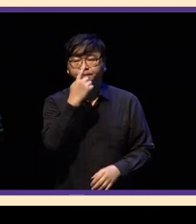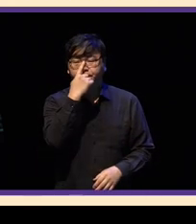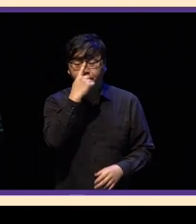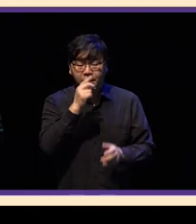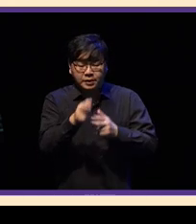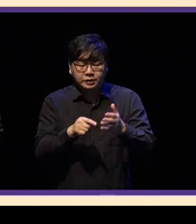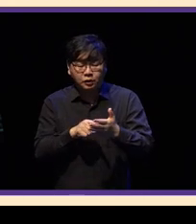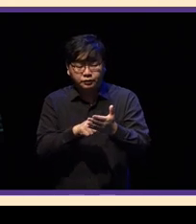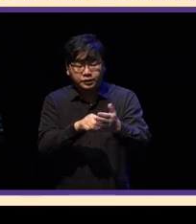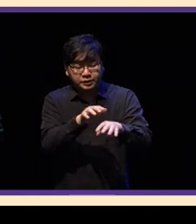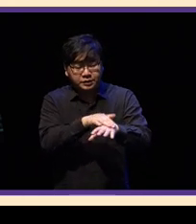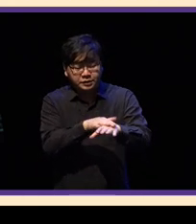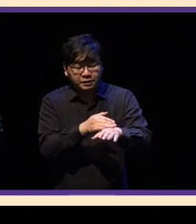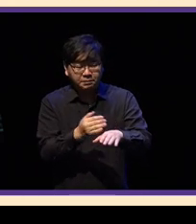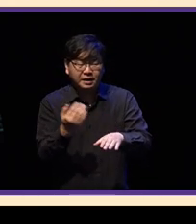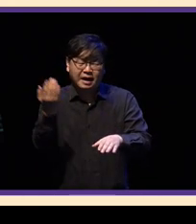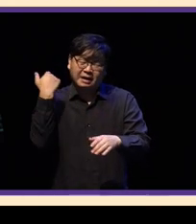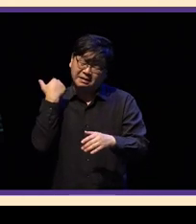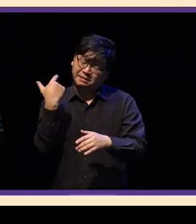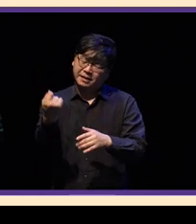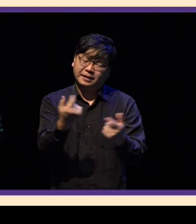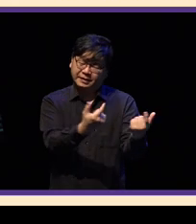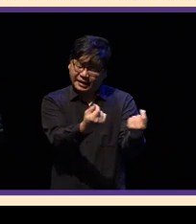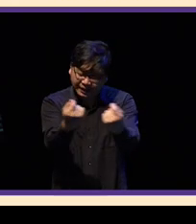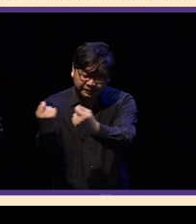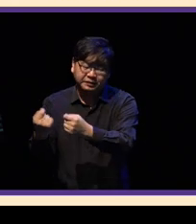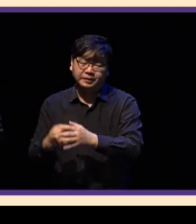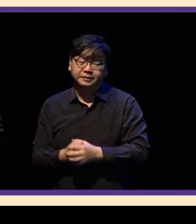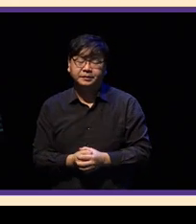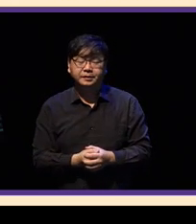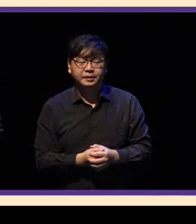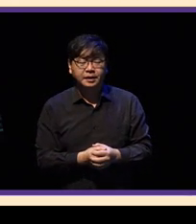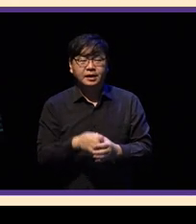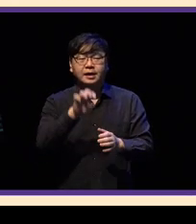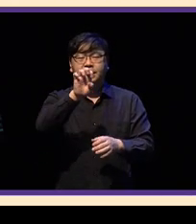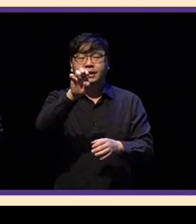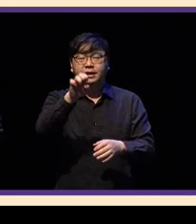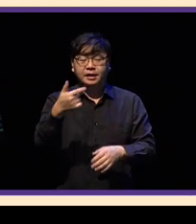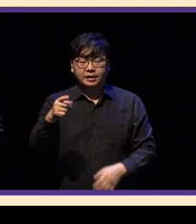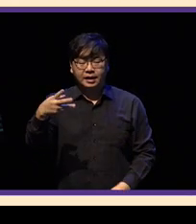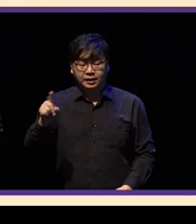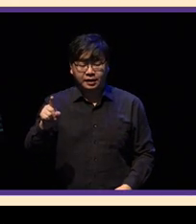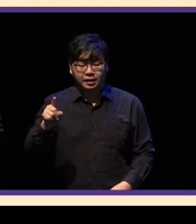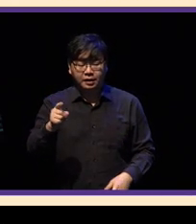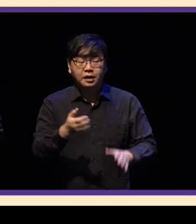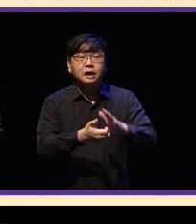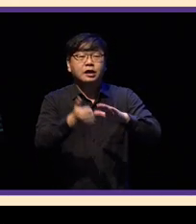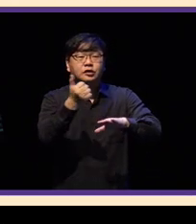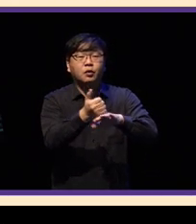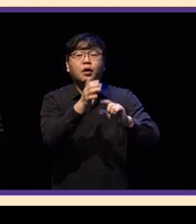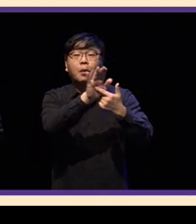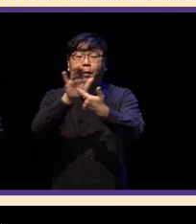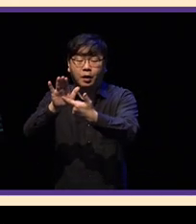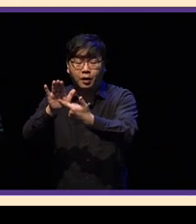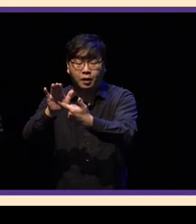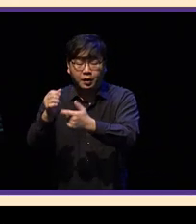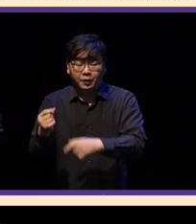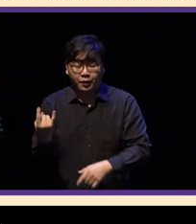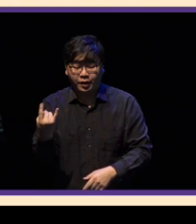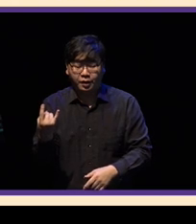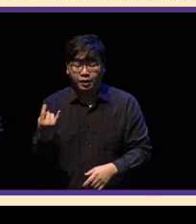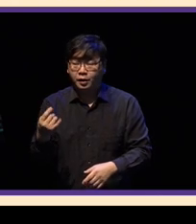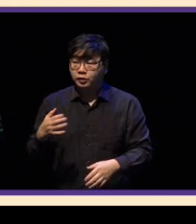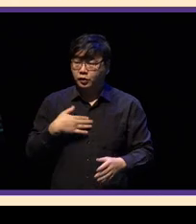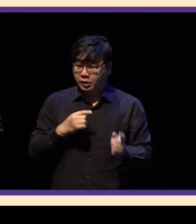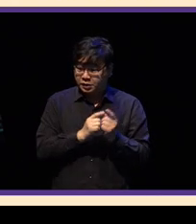사업 추진 체계는 다 똑같습니다. 저희 문학 다른 장르 마찬가지로 이 나라 그다음 성과 공유하고 저희가 사업에 대해서